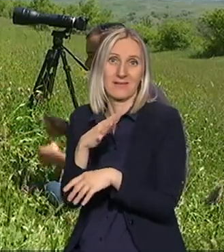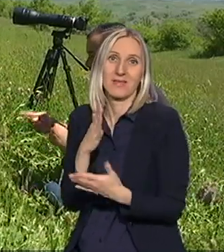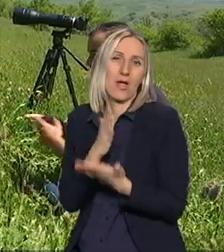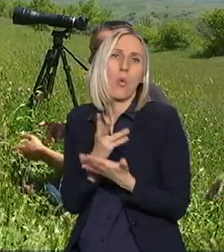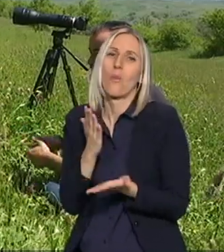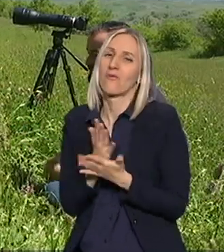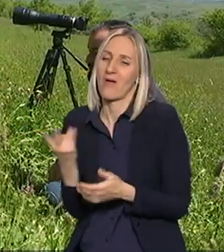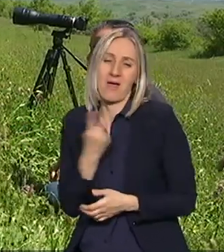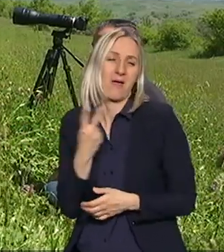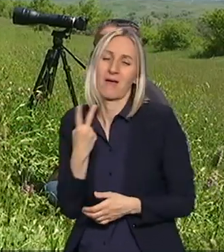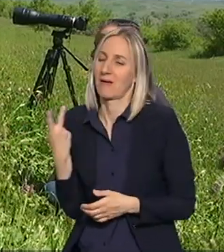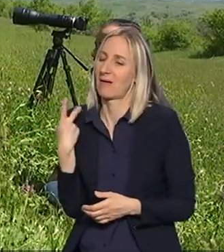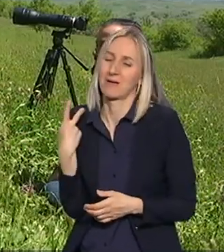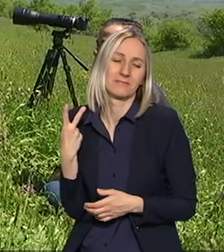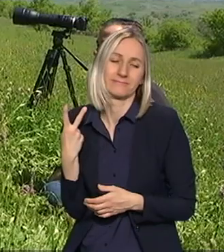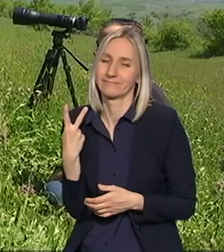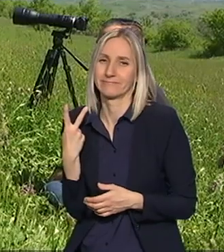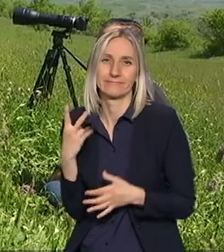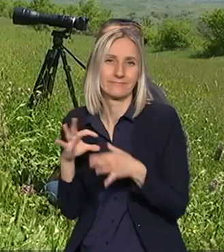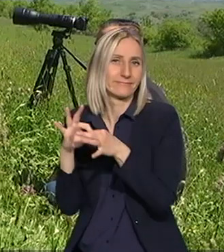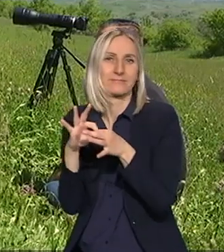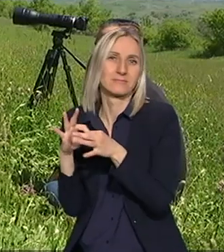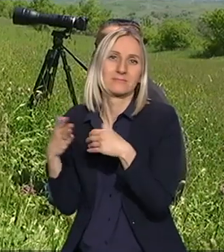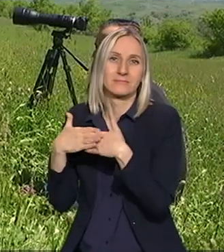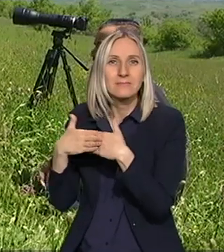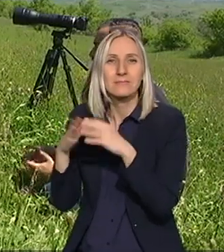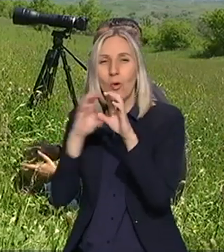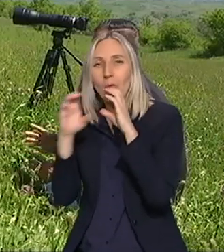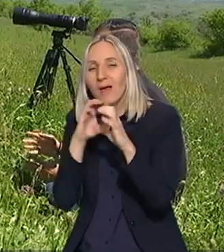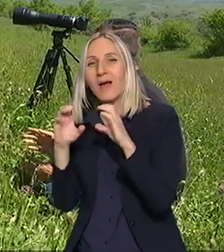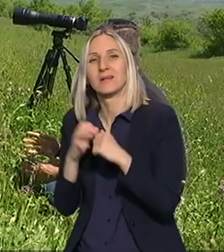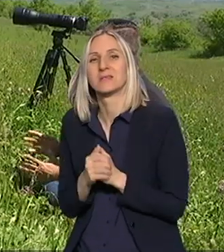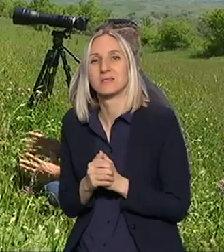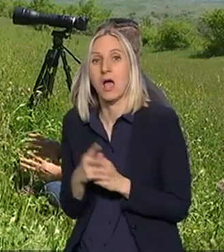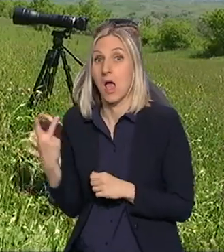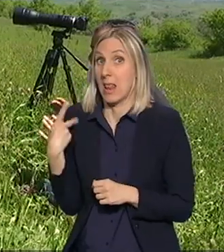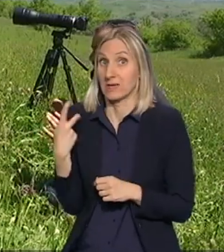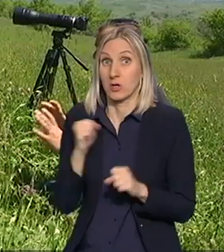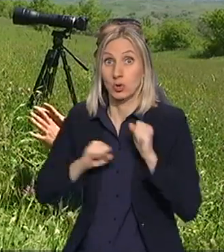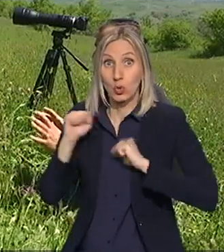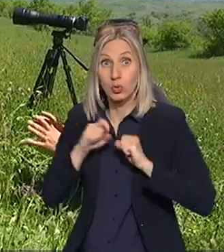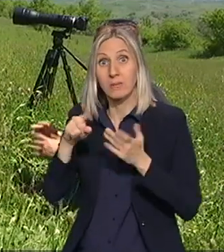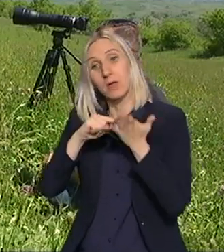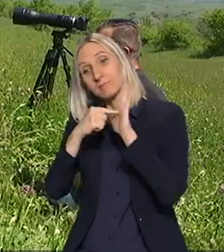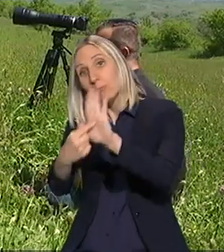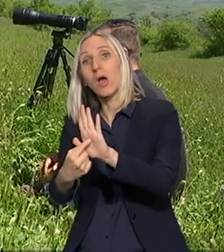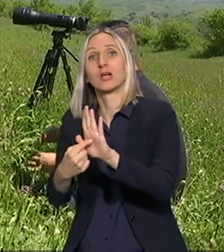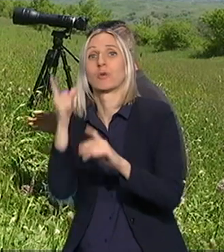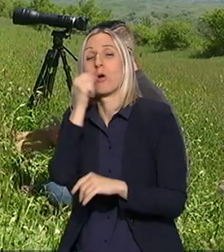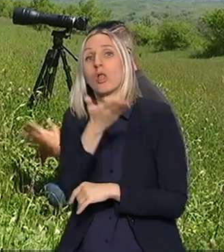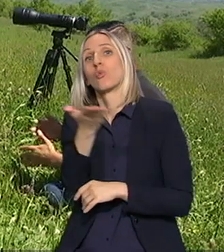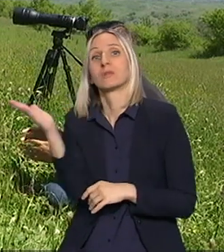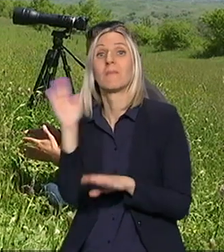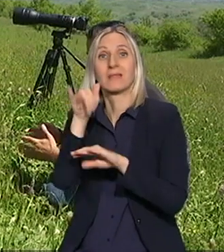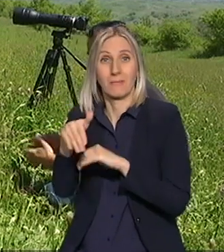tako da se uvijek dopunjamo i komuniciramo. I neko se ja i on trudimo da to sve prezentujemo ljudima i da preko